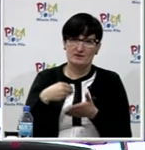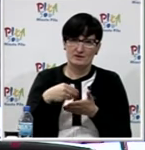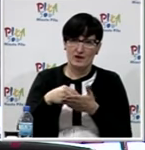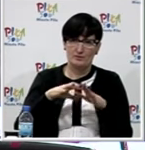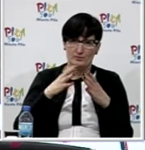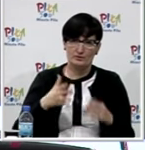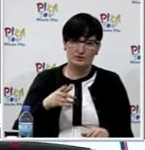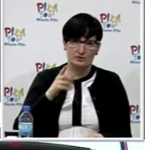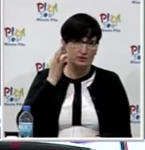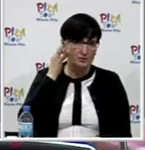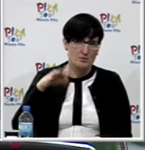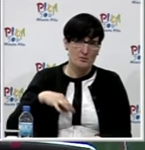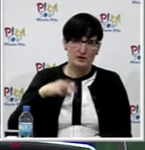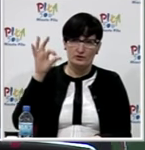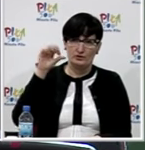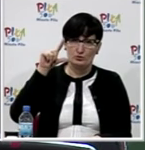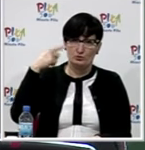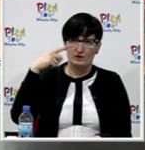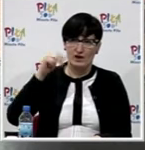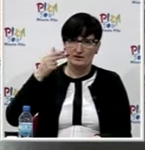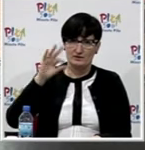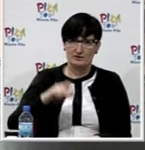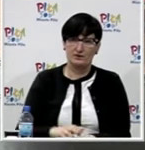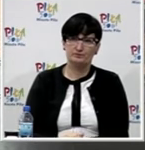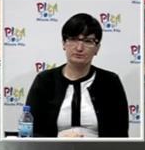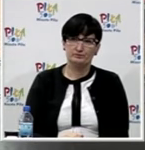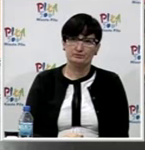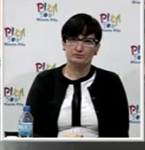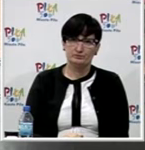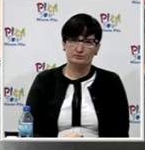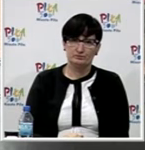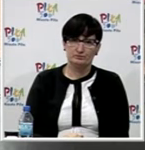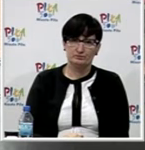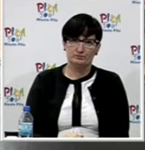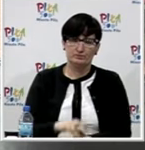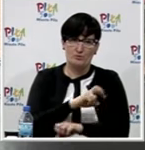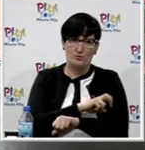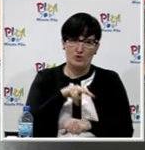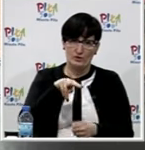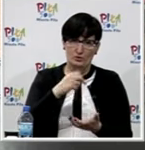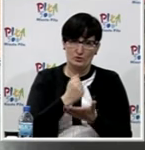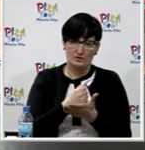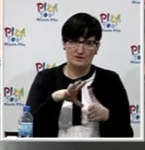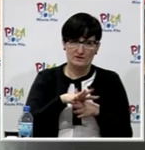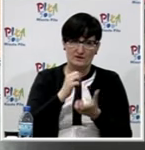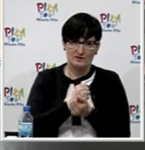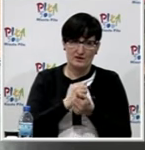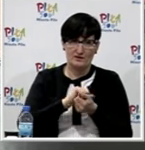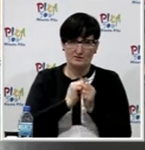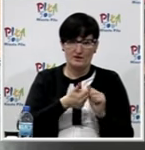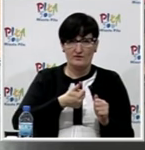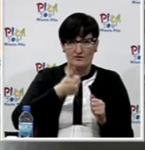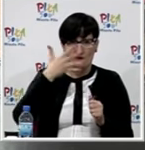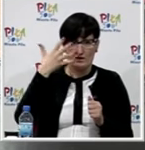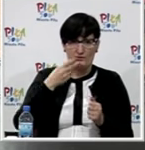Piła, pani Ewelina Ślugajska. Bardzo proszę. Panie przewodniczący, Wysoka Rado. Projekt uchwały w sprawie zmiany wieloletniej prognozy finansowej